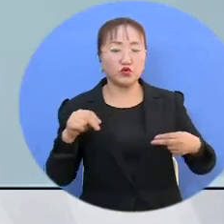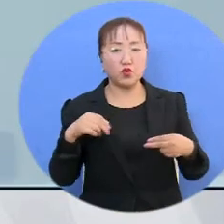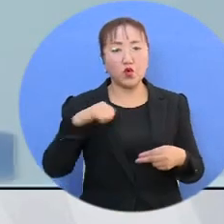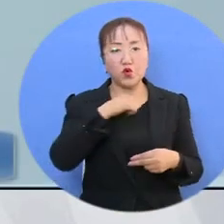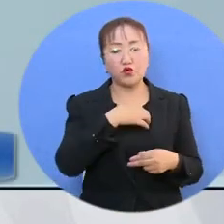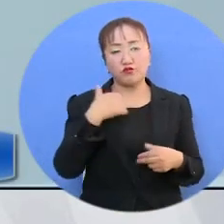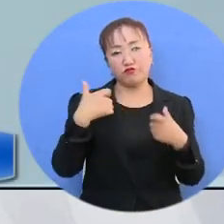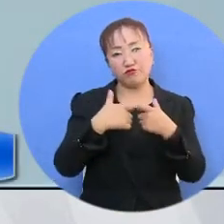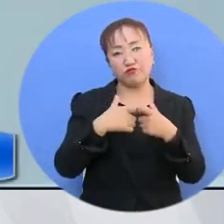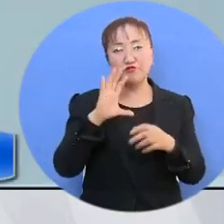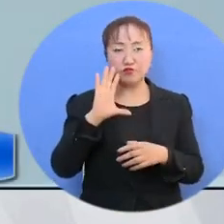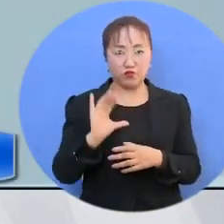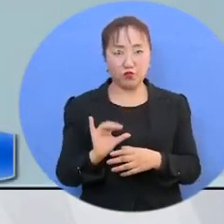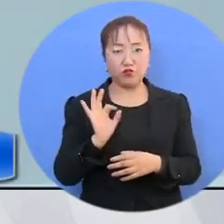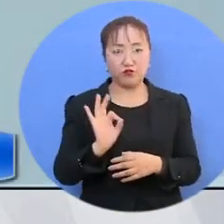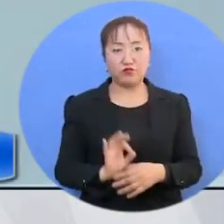суух нь ол зөв.